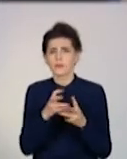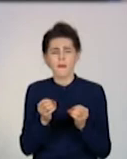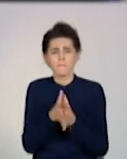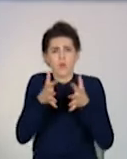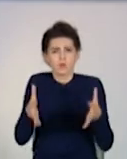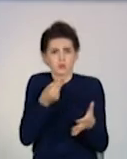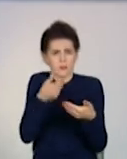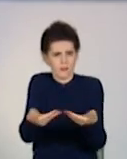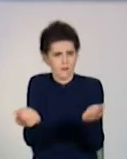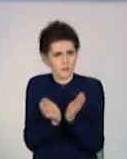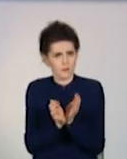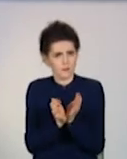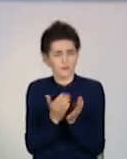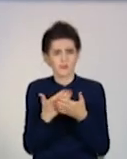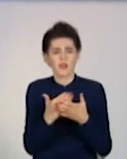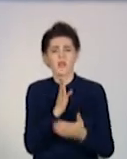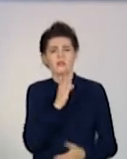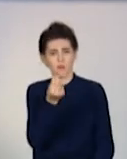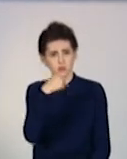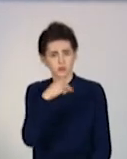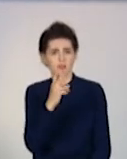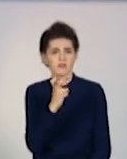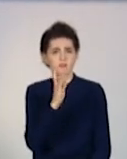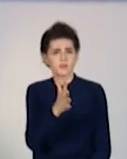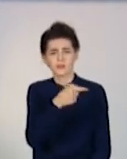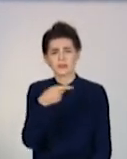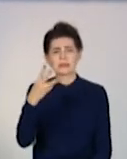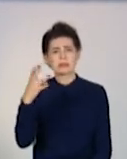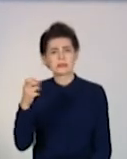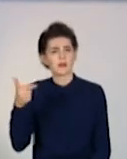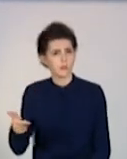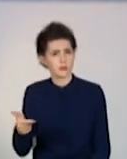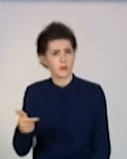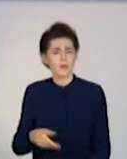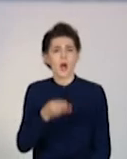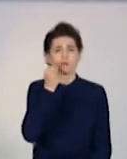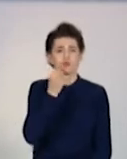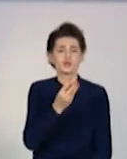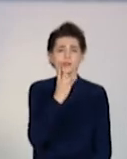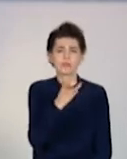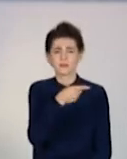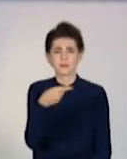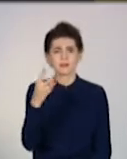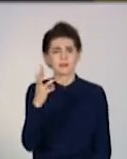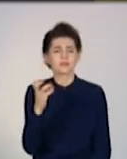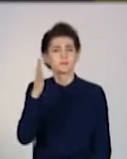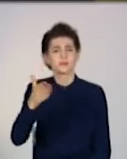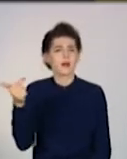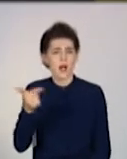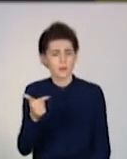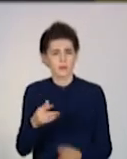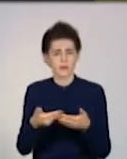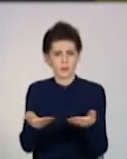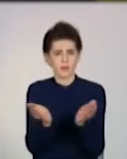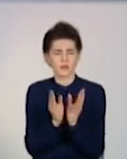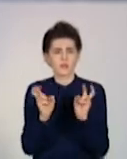невеликими. Жінкам 250-300 грам треба з'їдати. Мужчинам 300-350 грам. Це ідеально. Стараться їсти треба в